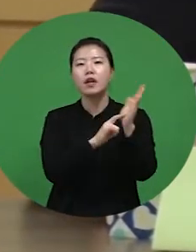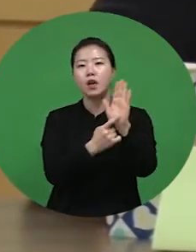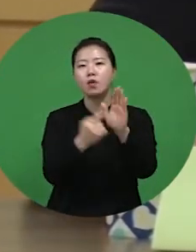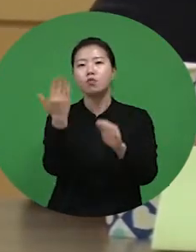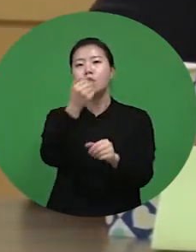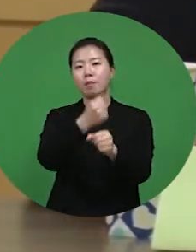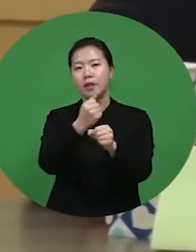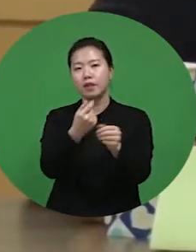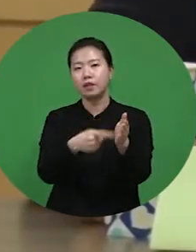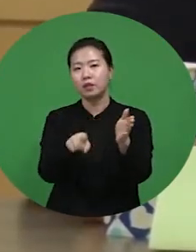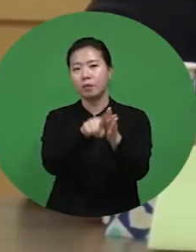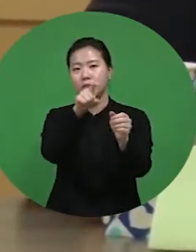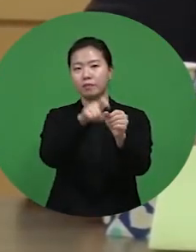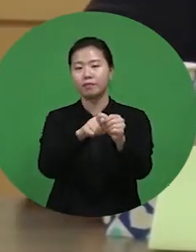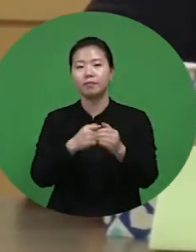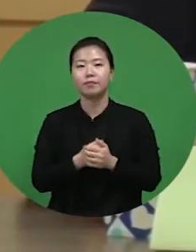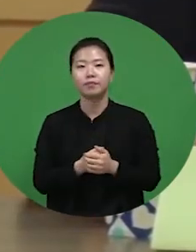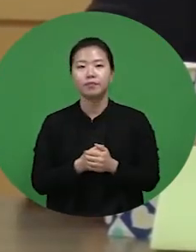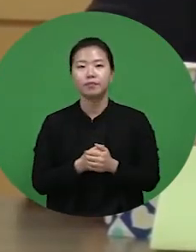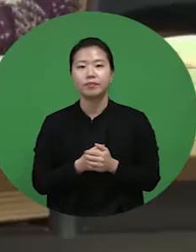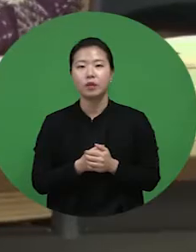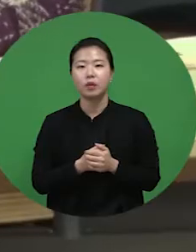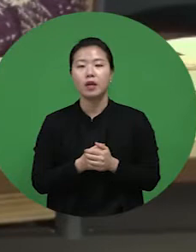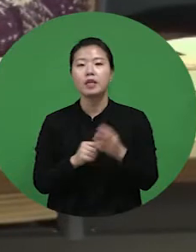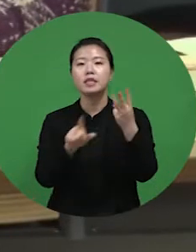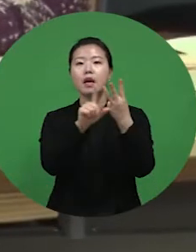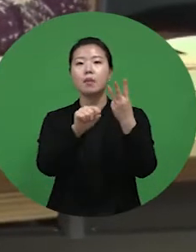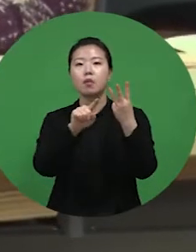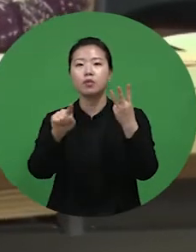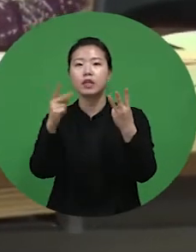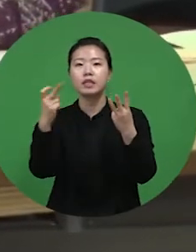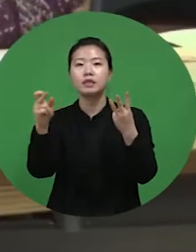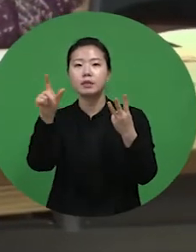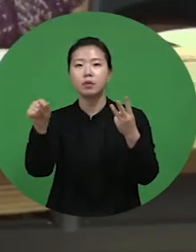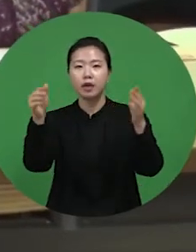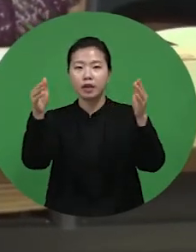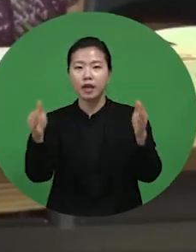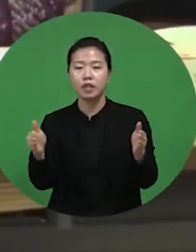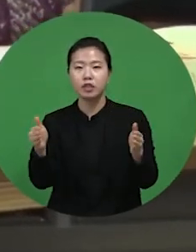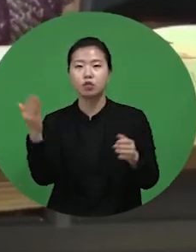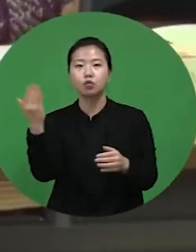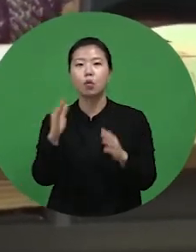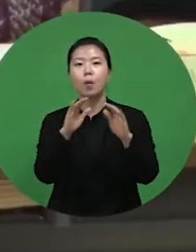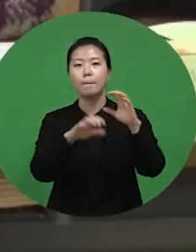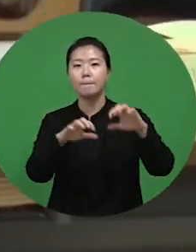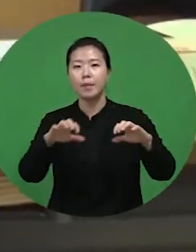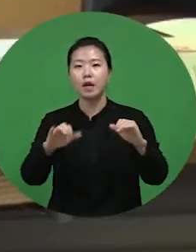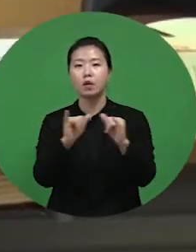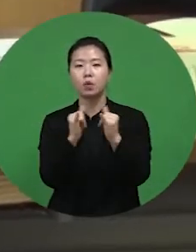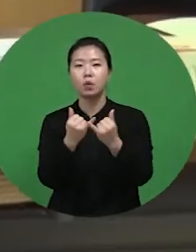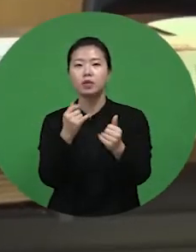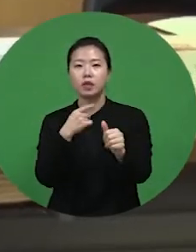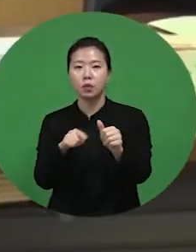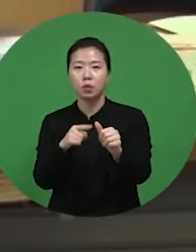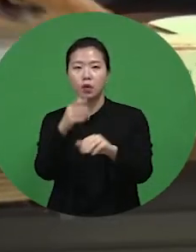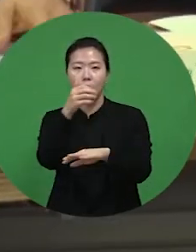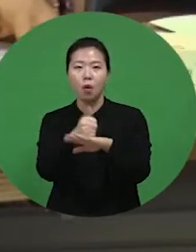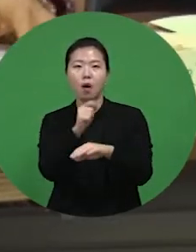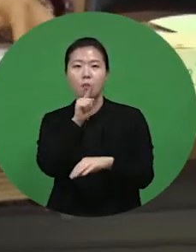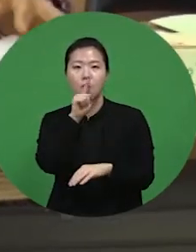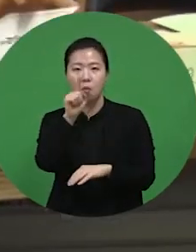되는 구로마을을 만들기 위해 마련됐는데요. 오는 3월부터 12월까지 구로구 마을공동체 교육